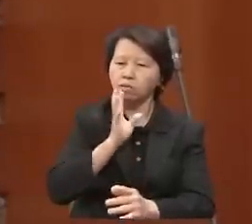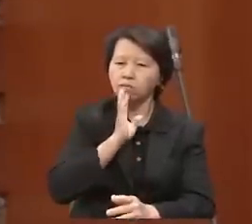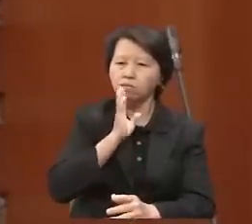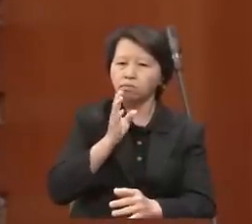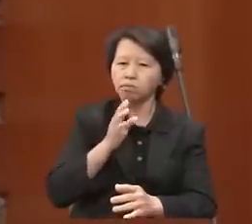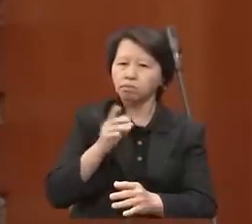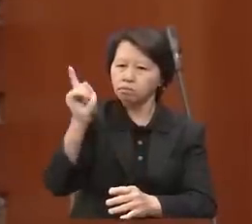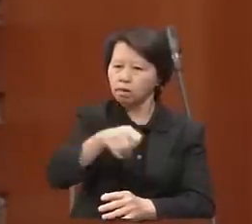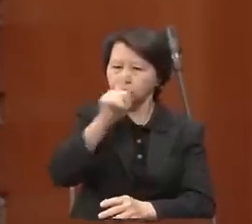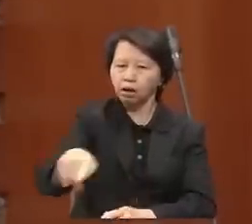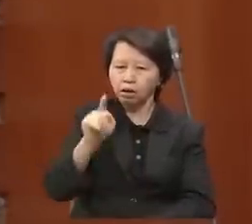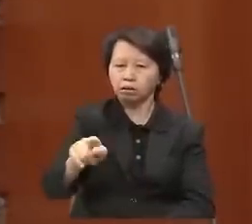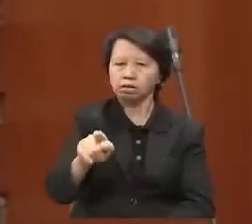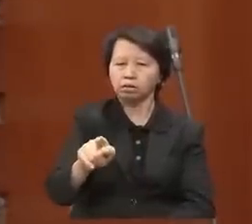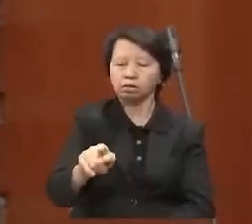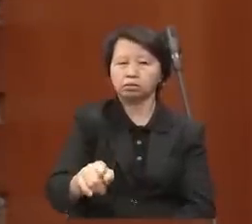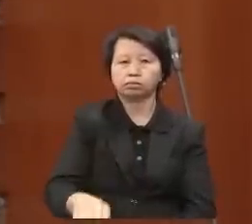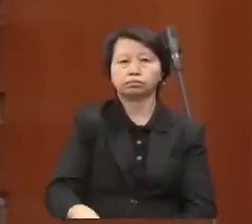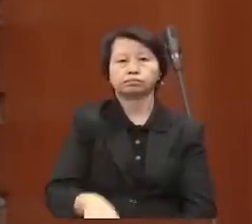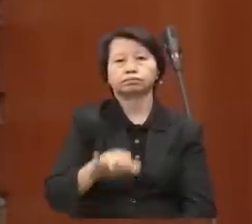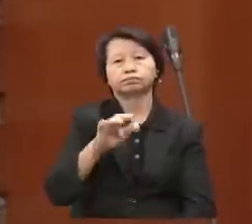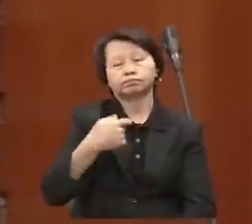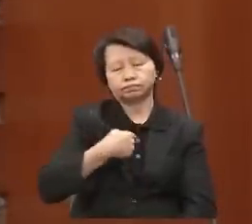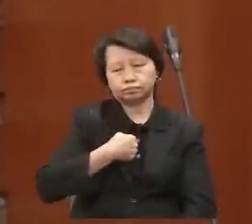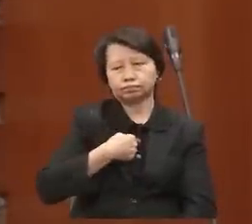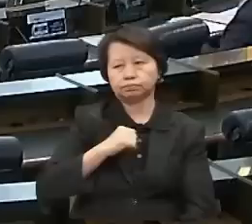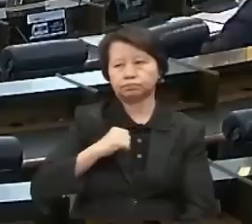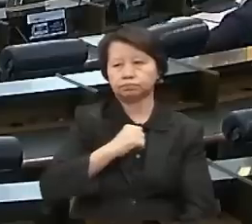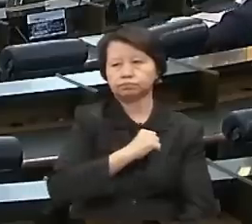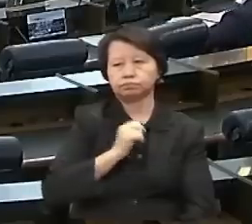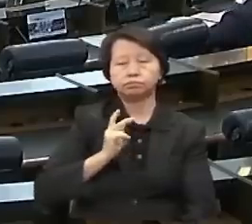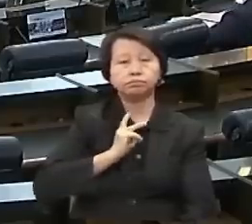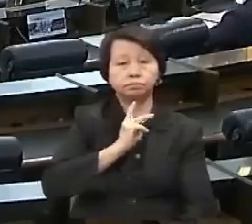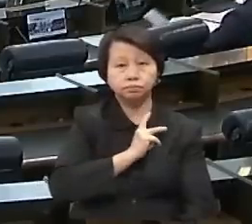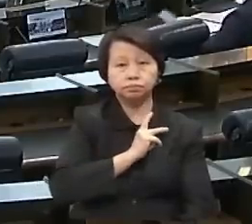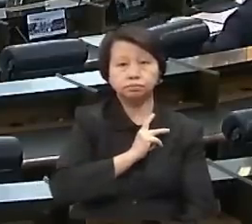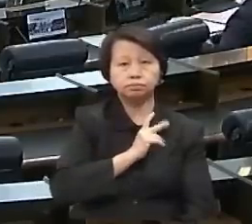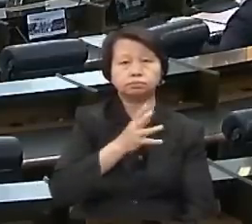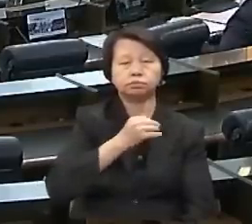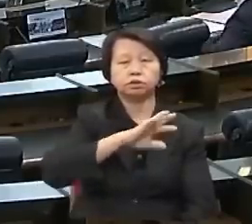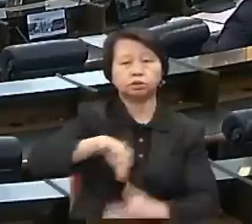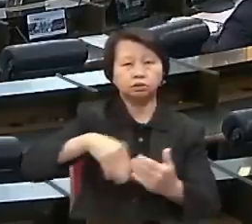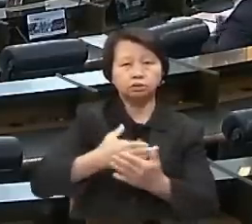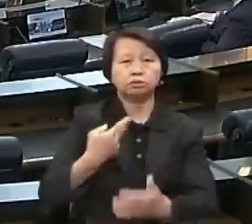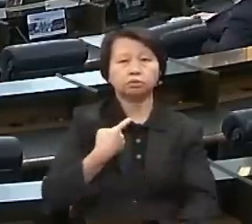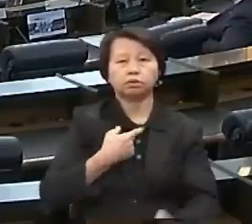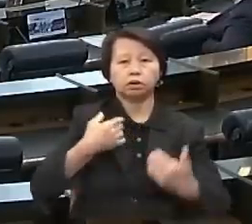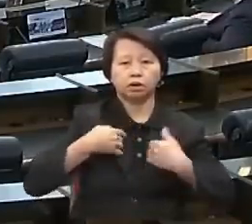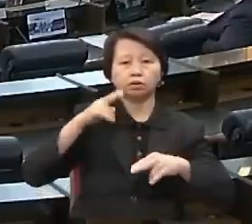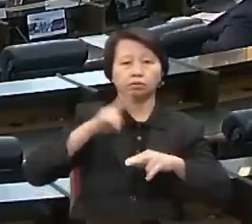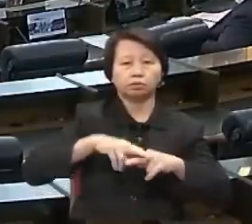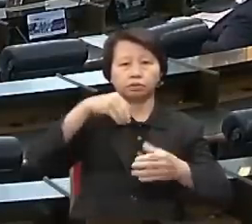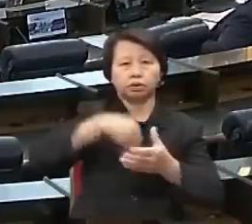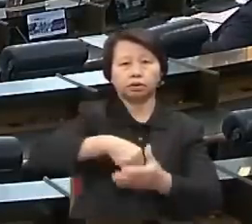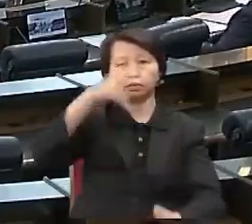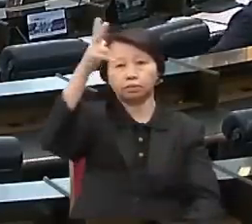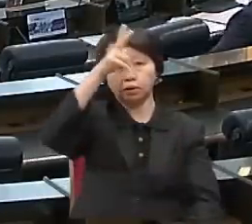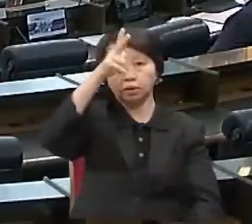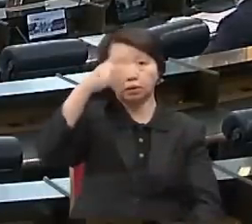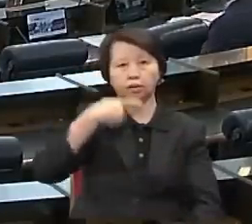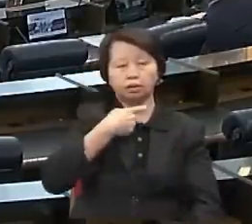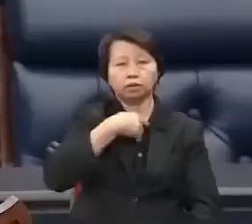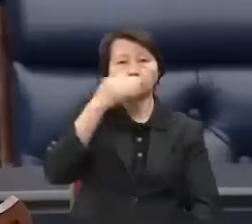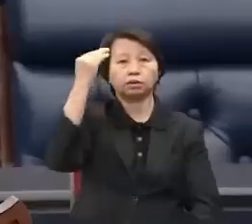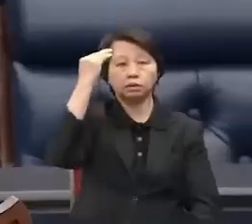balik. Tuan Di-Pertua, saya pernah jadi kabinet, anggota kabinet, dan semua kami pernah duduk dalam kerajaan. Kita pun semua